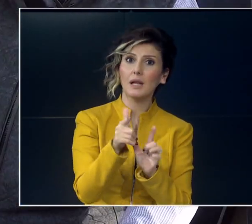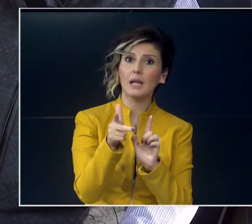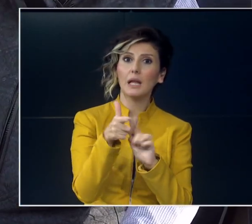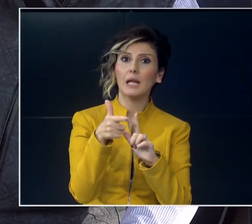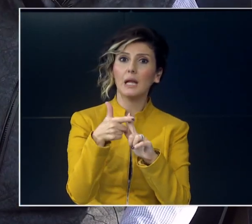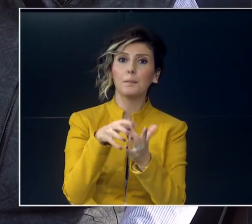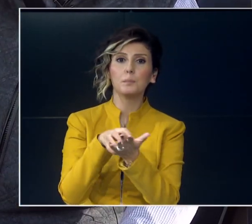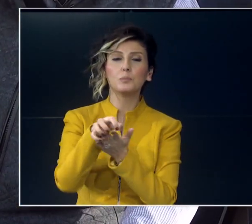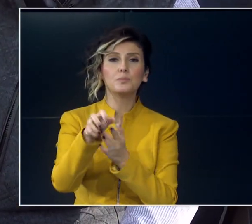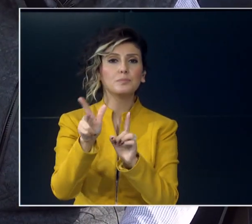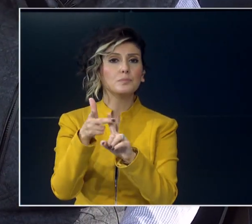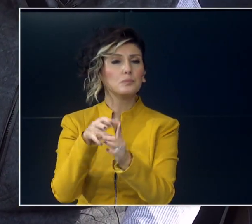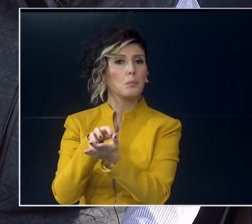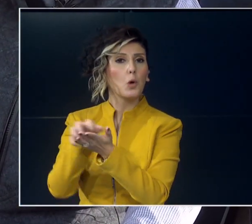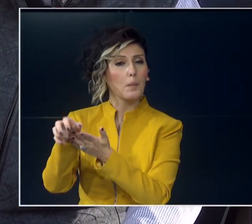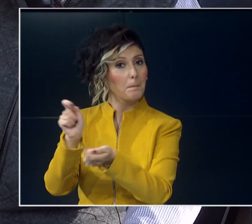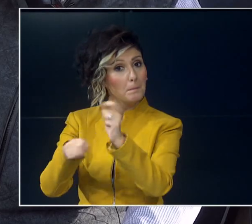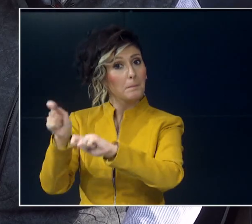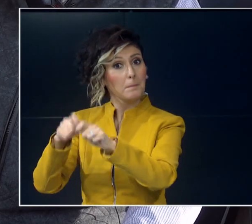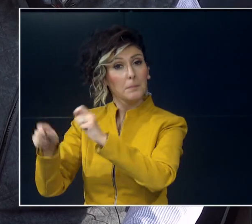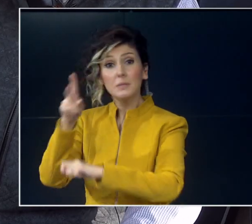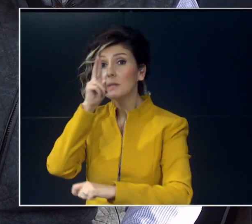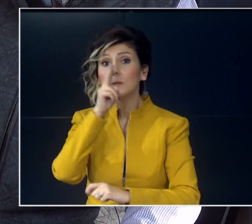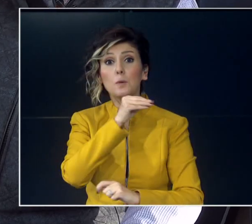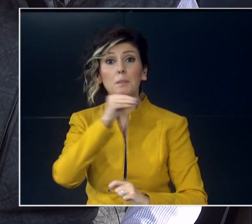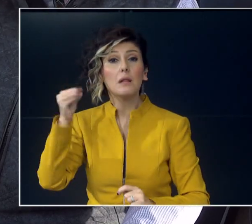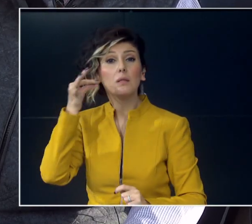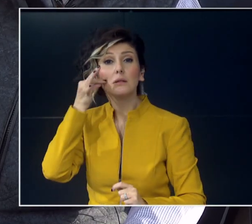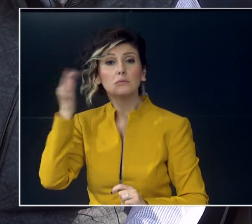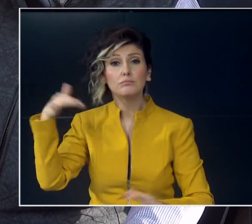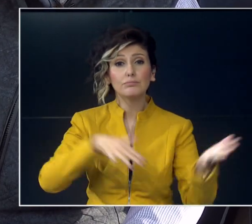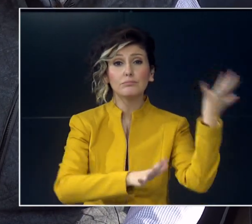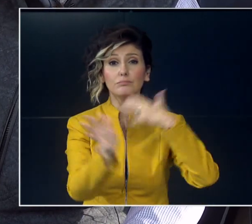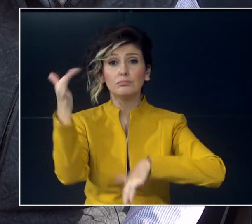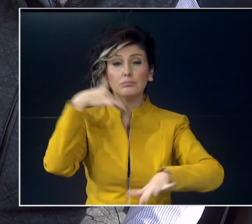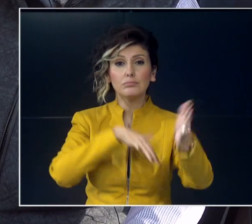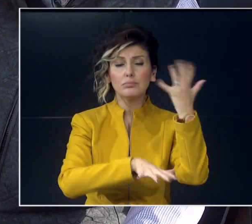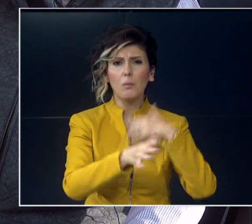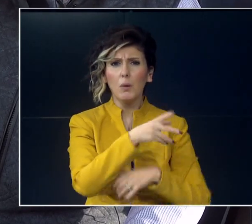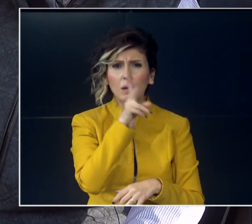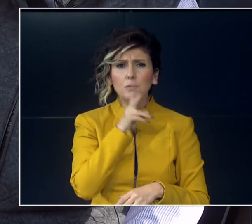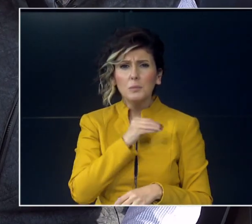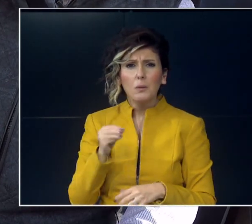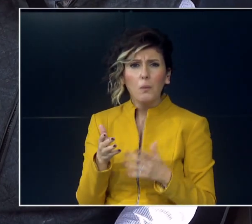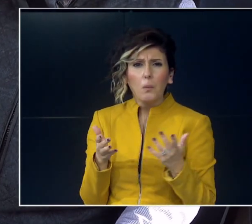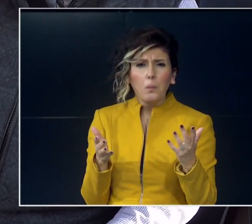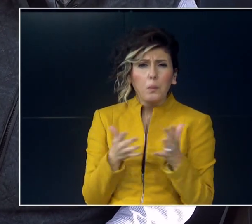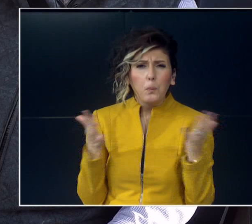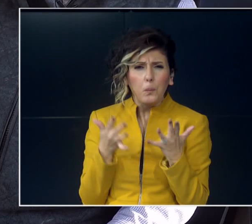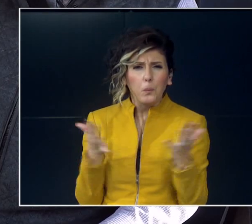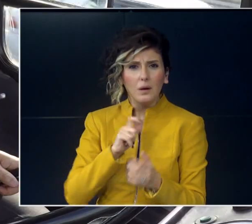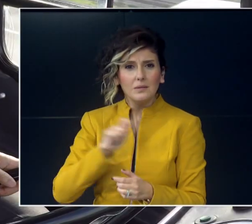bölüm, üçüncü bölümü yapıldığında 200 milyona çıkacak. 200 milyon, ya nasıl bir rakam ya?